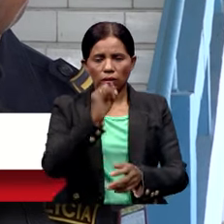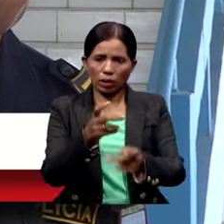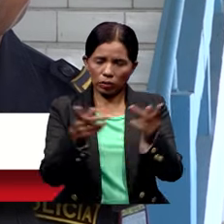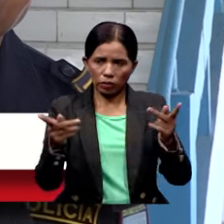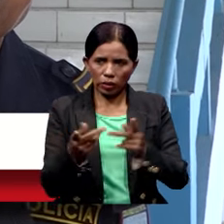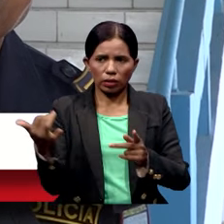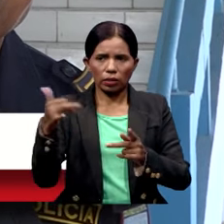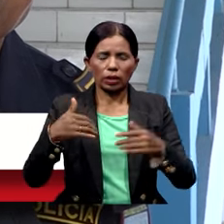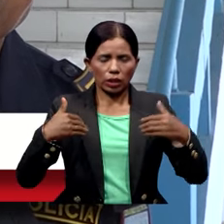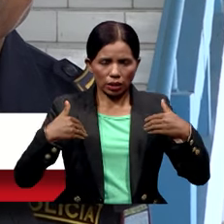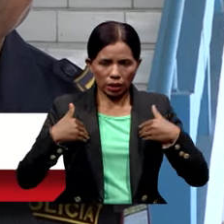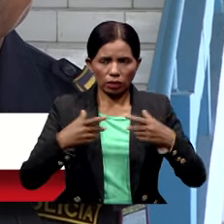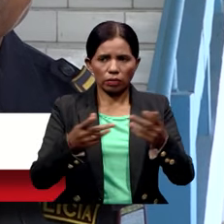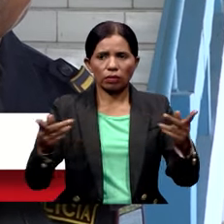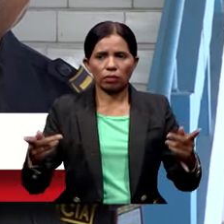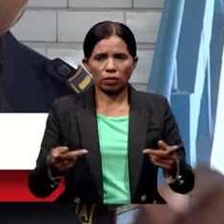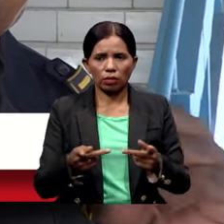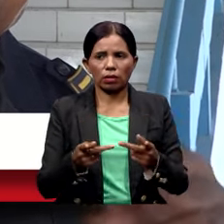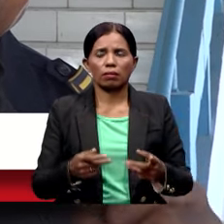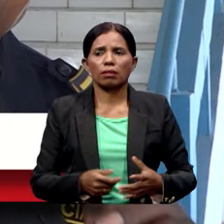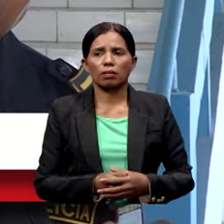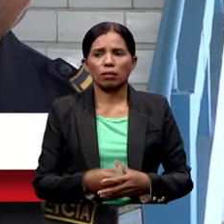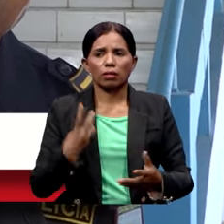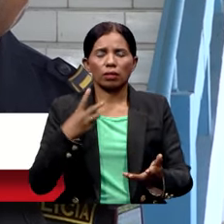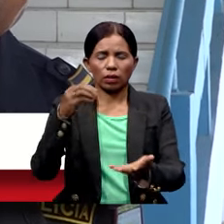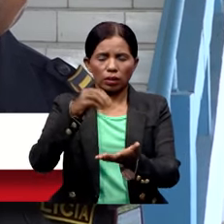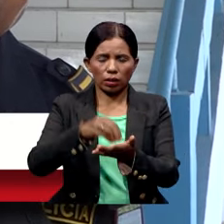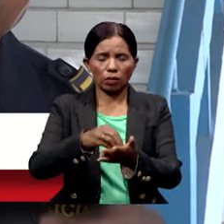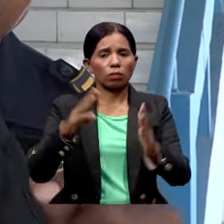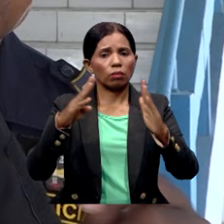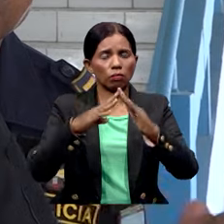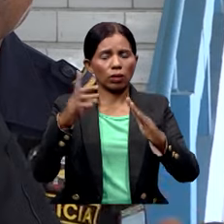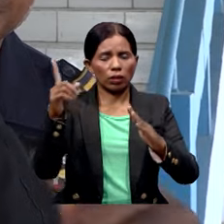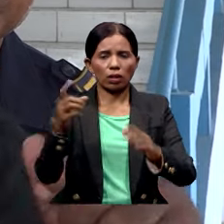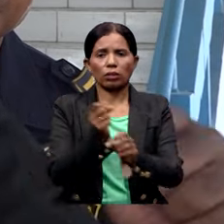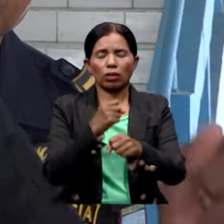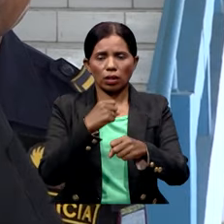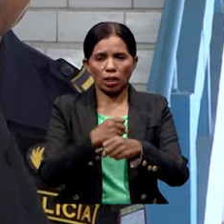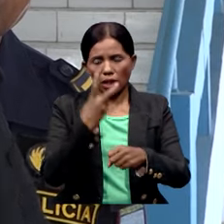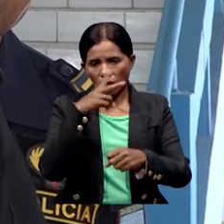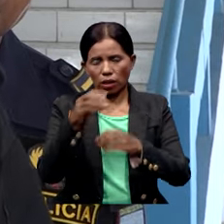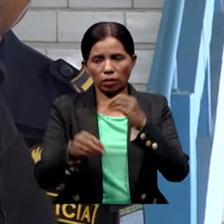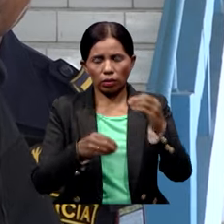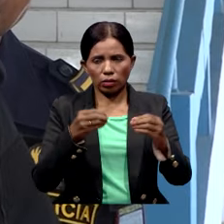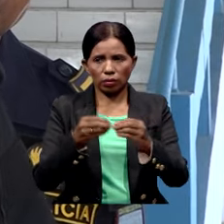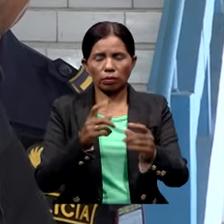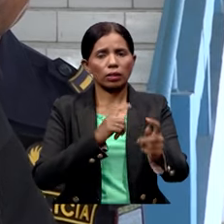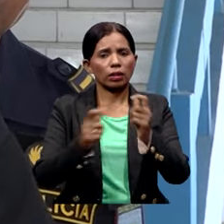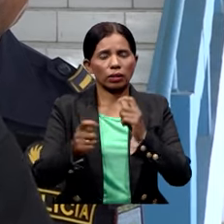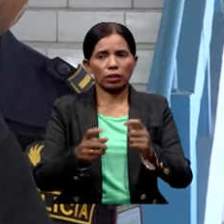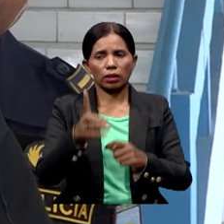sernemak sempre moço engrafamento, ita coloca posto e anabá para atune bele normaliza ba transit sir